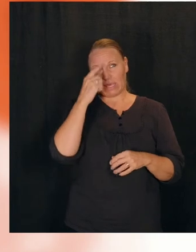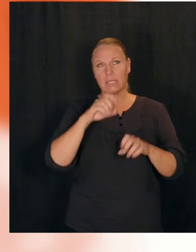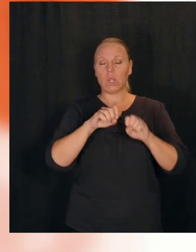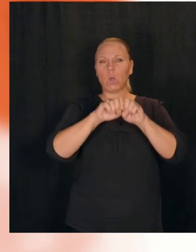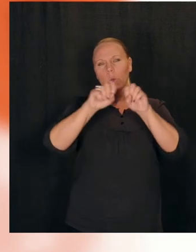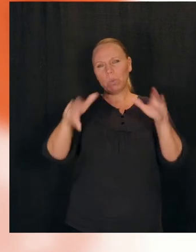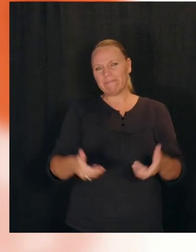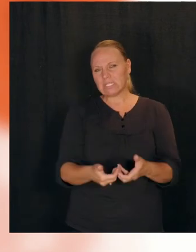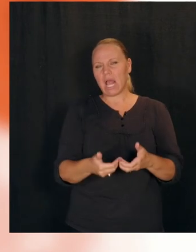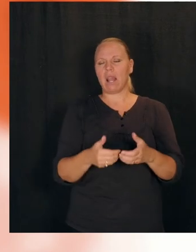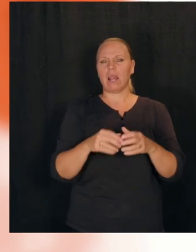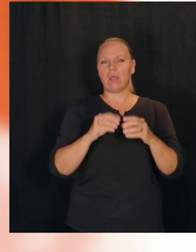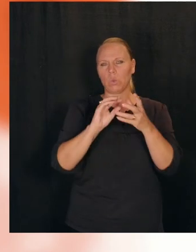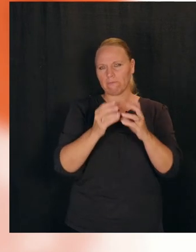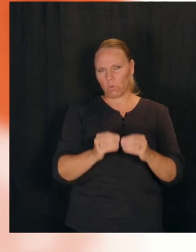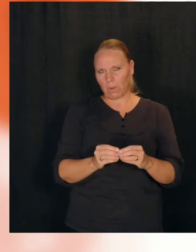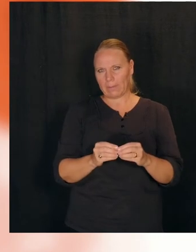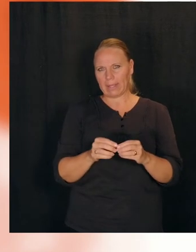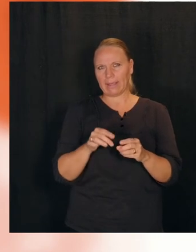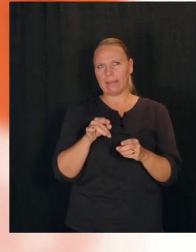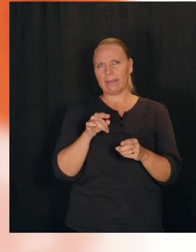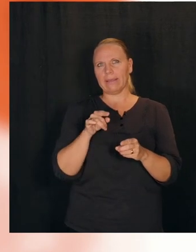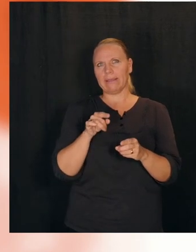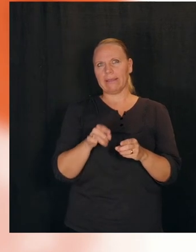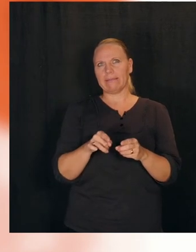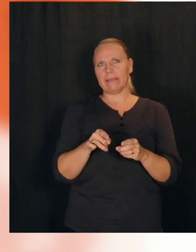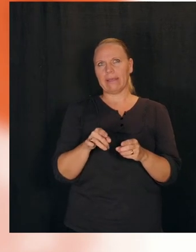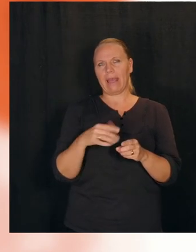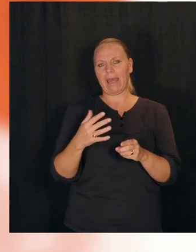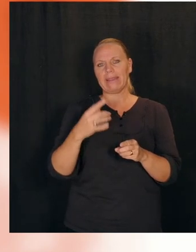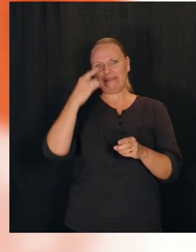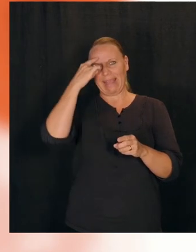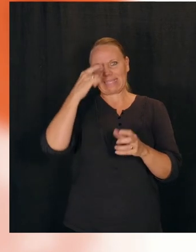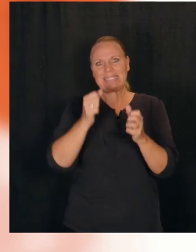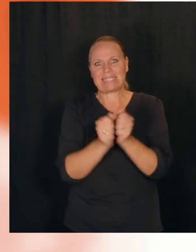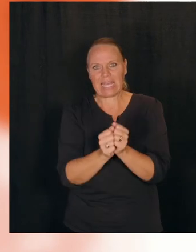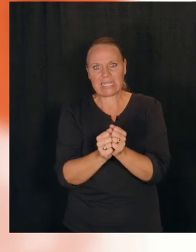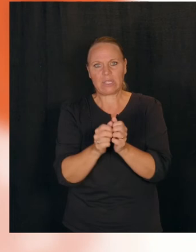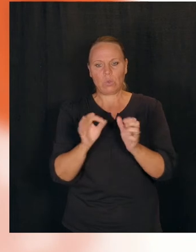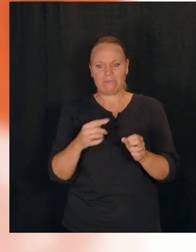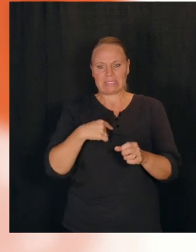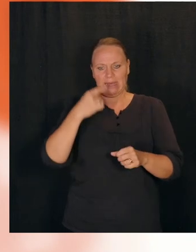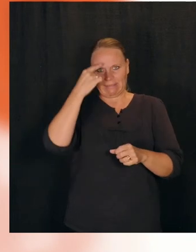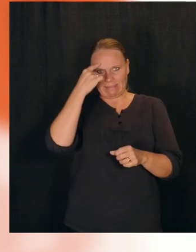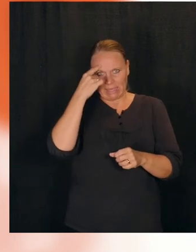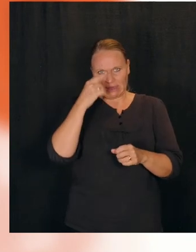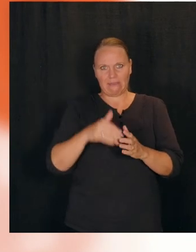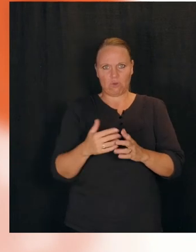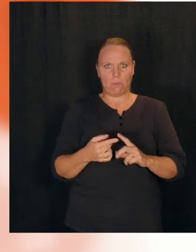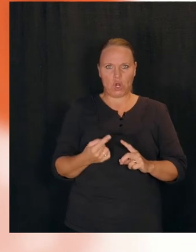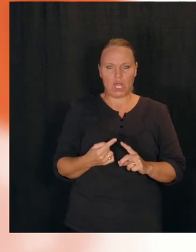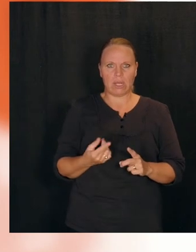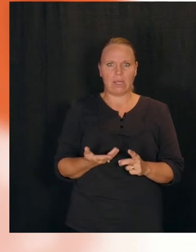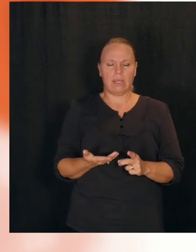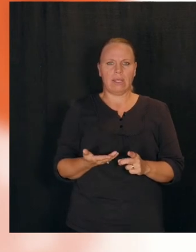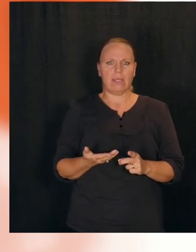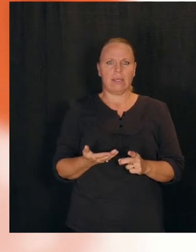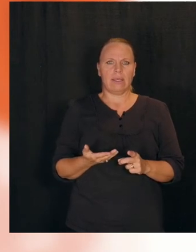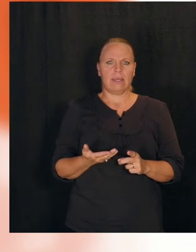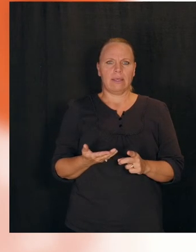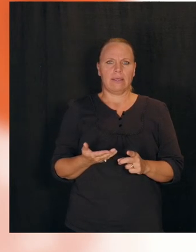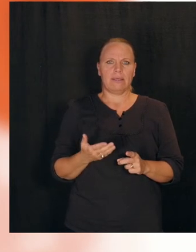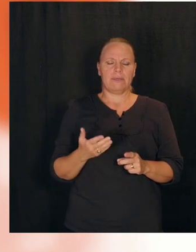som att det handlar om ett tänkesätt, att det handlar om ett förhållningssätt, så handlar det mer om att